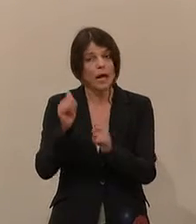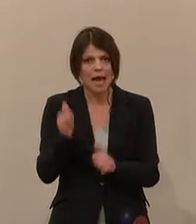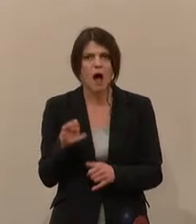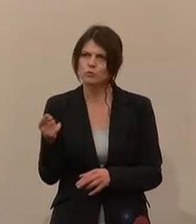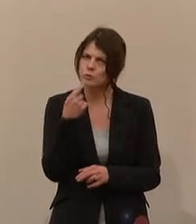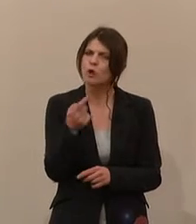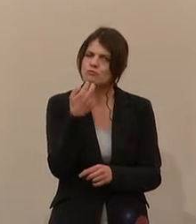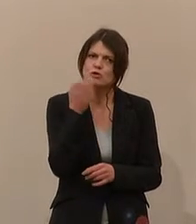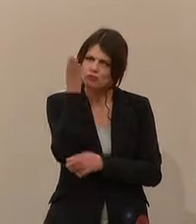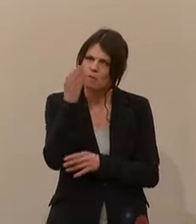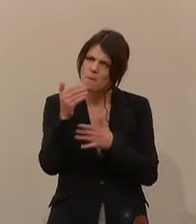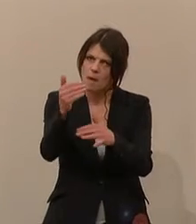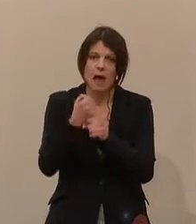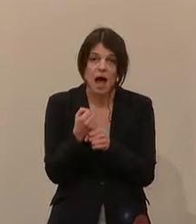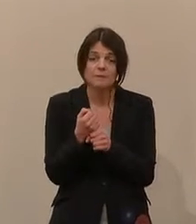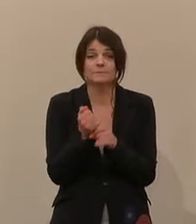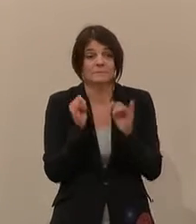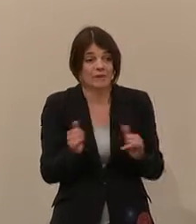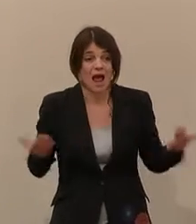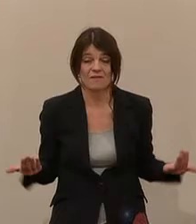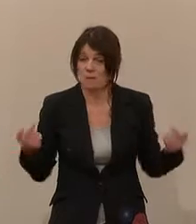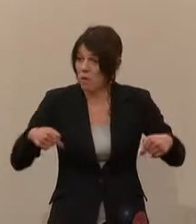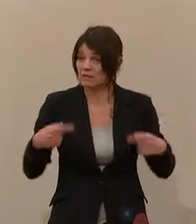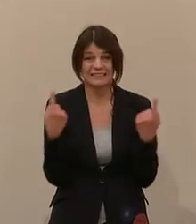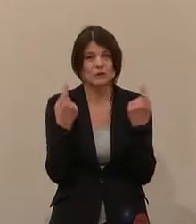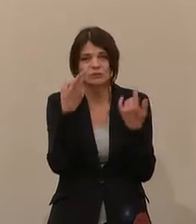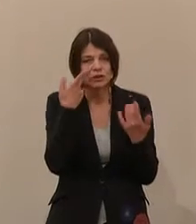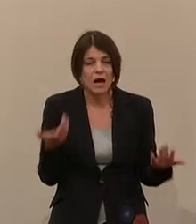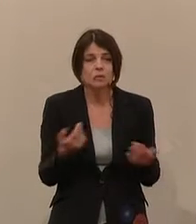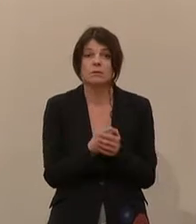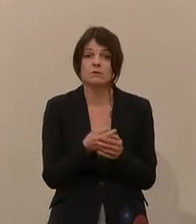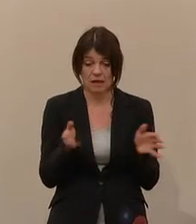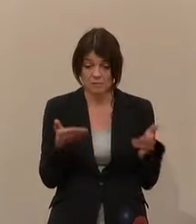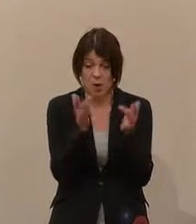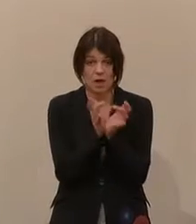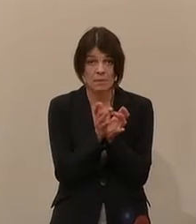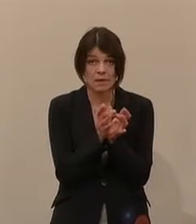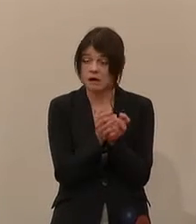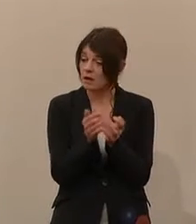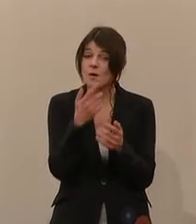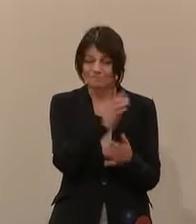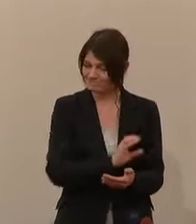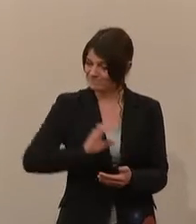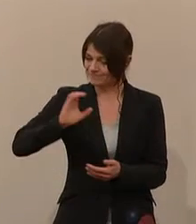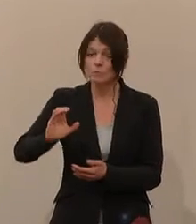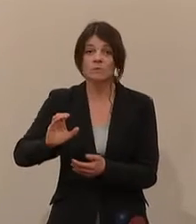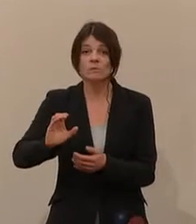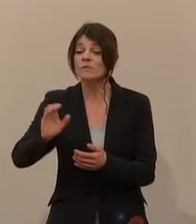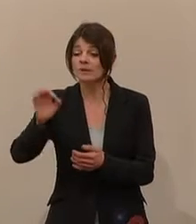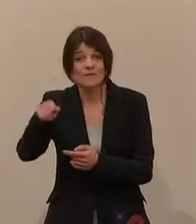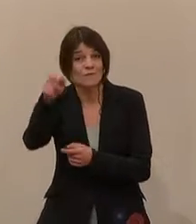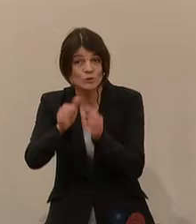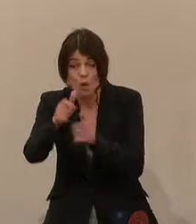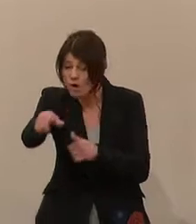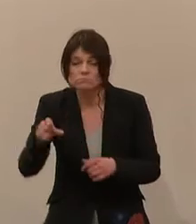sagen, dass Sie da einiges tun wollen, weil wir momentan die Situation haben, dass die Fördermittel einfach nicht dort ankommen, wo sie hingehören und wo sie hin